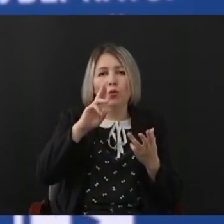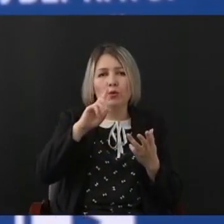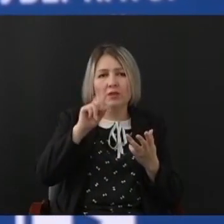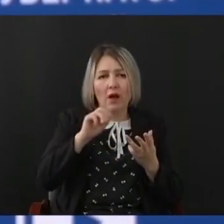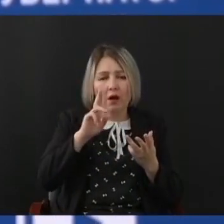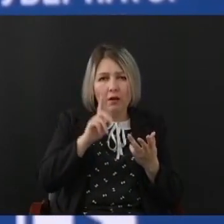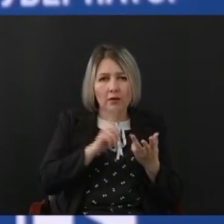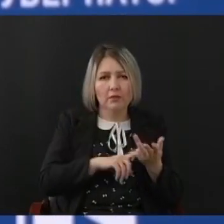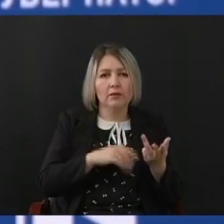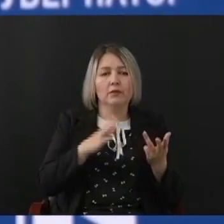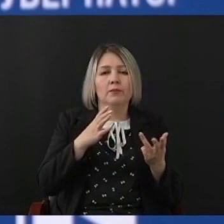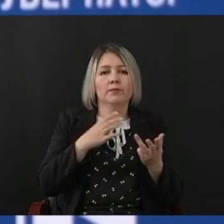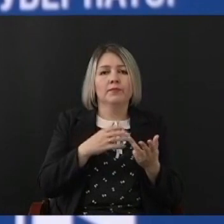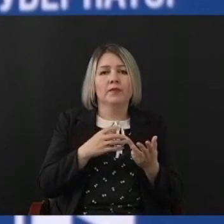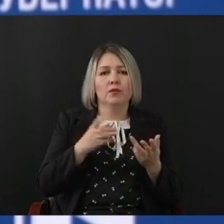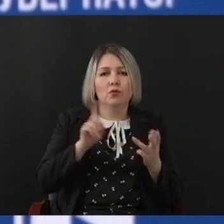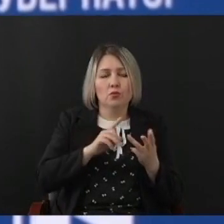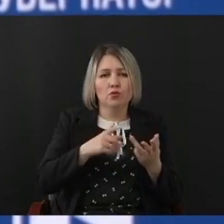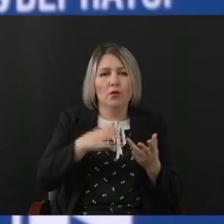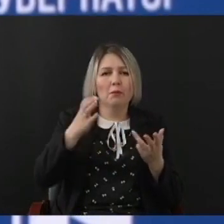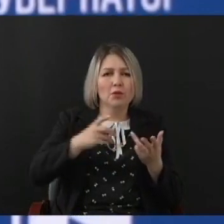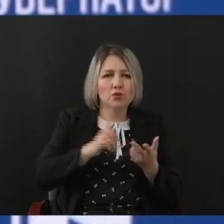включили и обеспечим